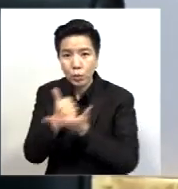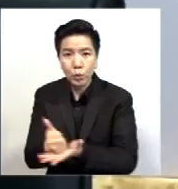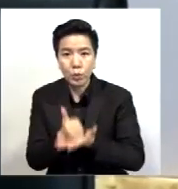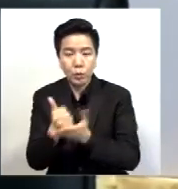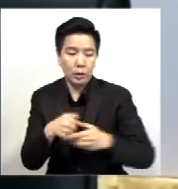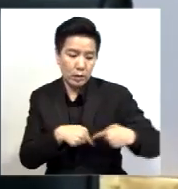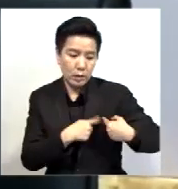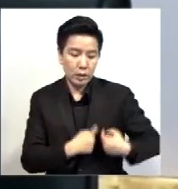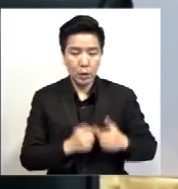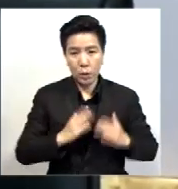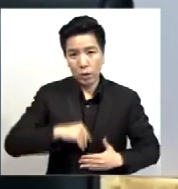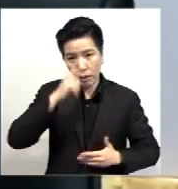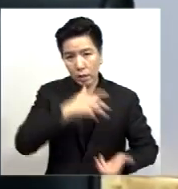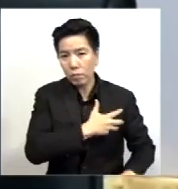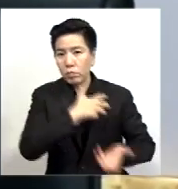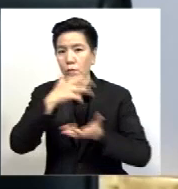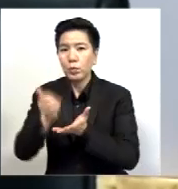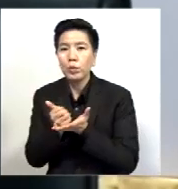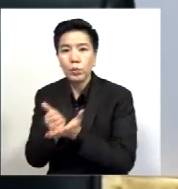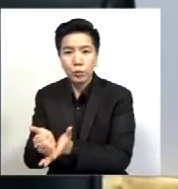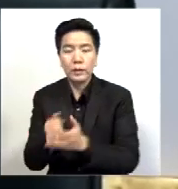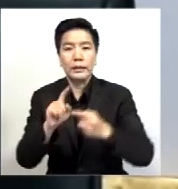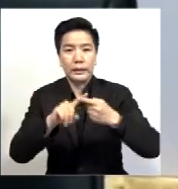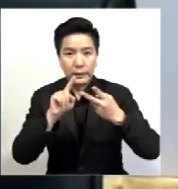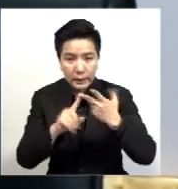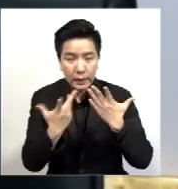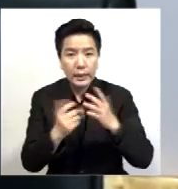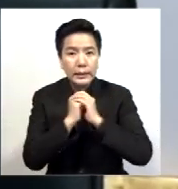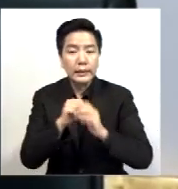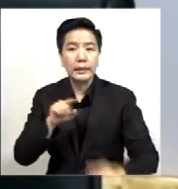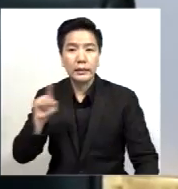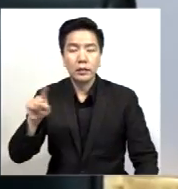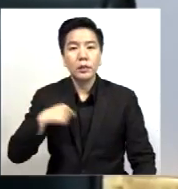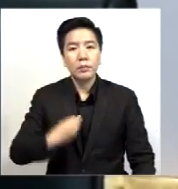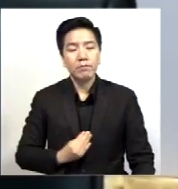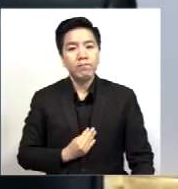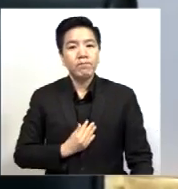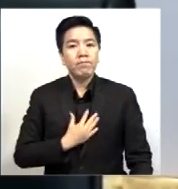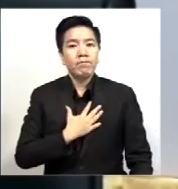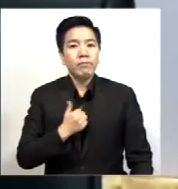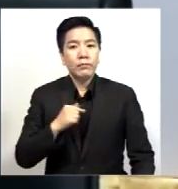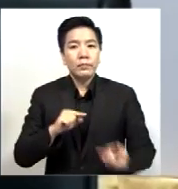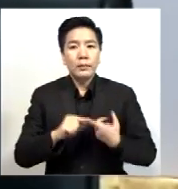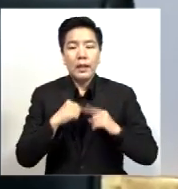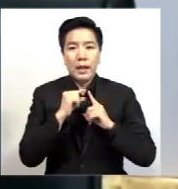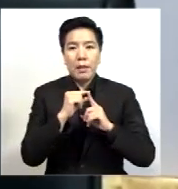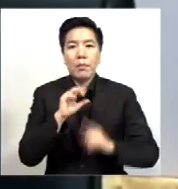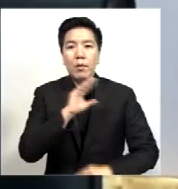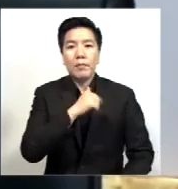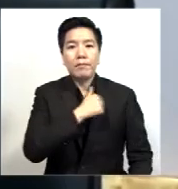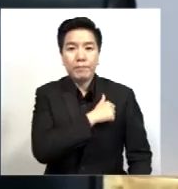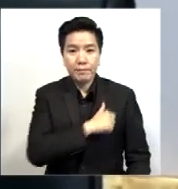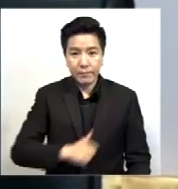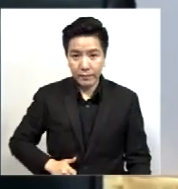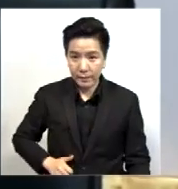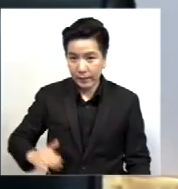ไปถึงกำลังใจของคนไทยที่ส่งไปให้ยิ่งกว่านั้นนะคะชาวจีนมีความซาบซึ้งต่อพระราชสารของพระบาทสมเด็